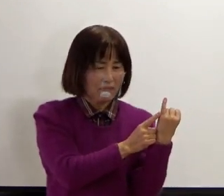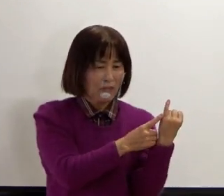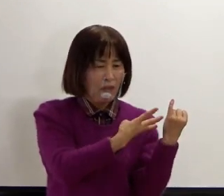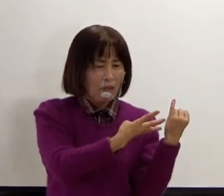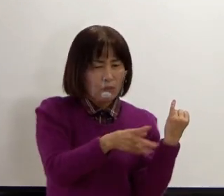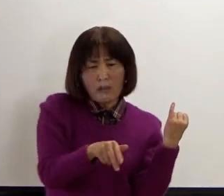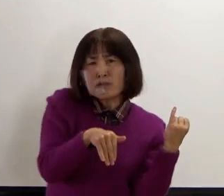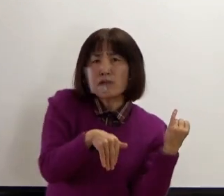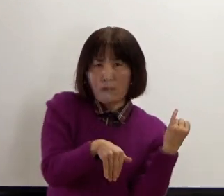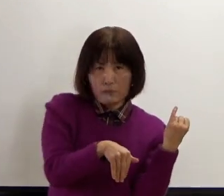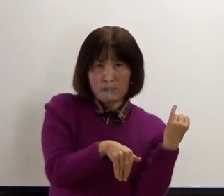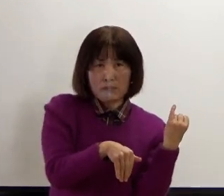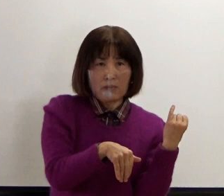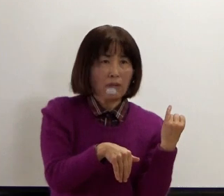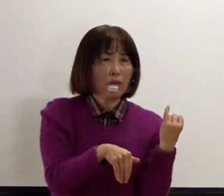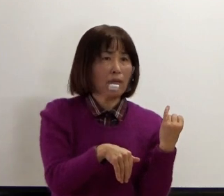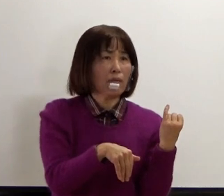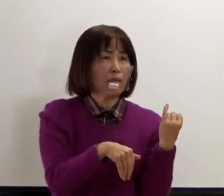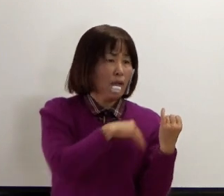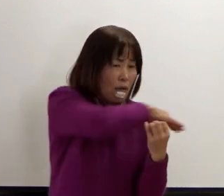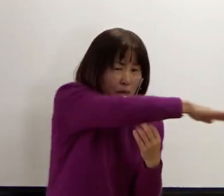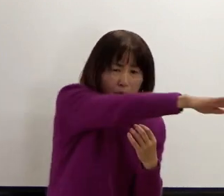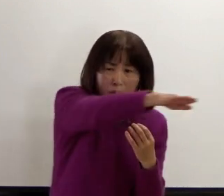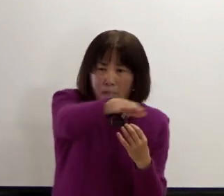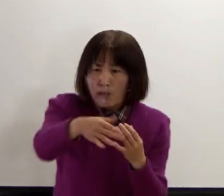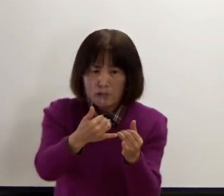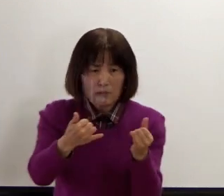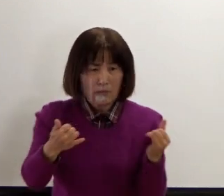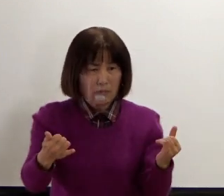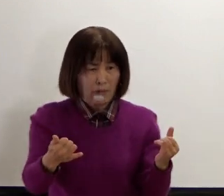たの家にはおらんよと、ね、